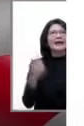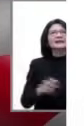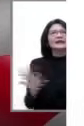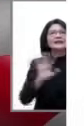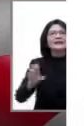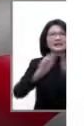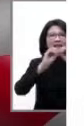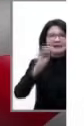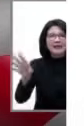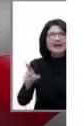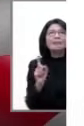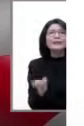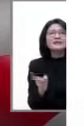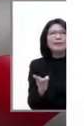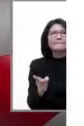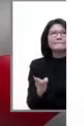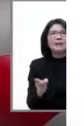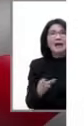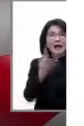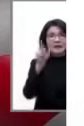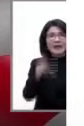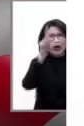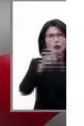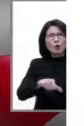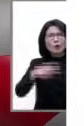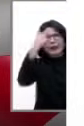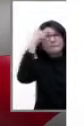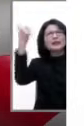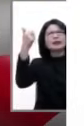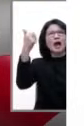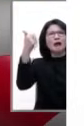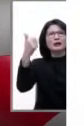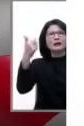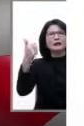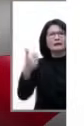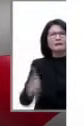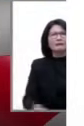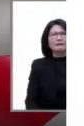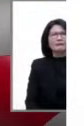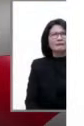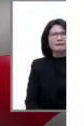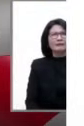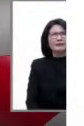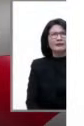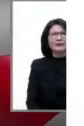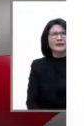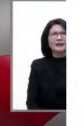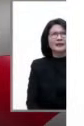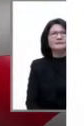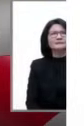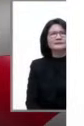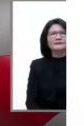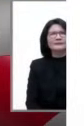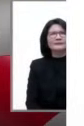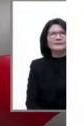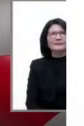gibrannya sepertinya yang belum paham konteksnya akhirnya justru e bukannya menghargai jawaban lawan dan memberikan argumentasi